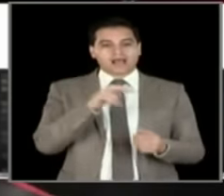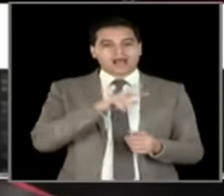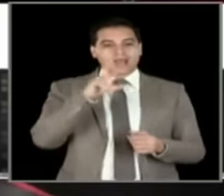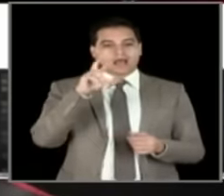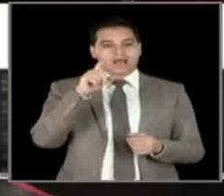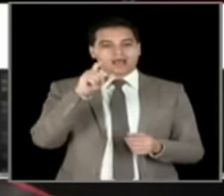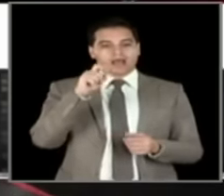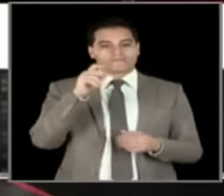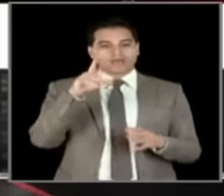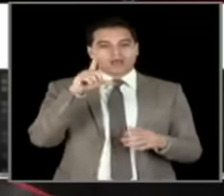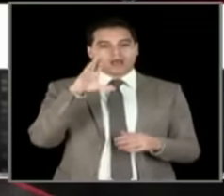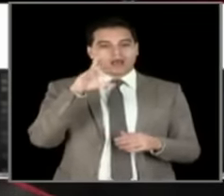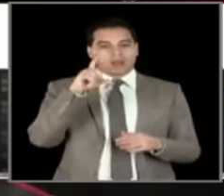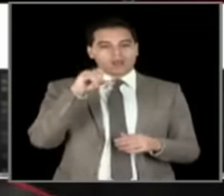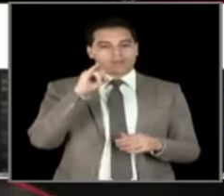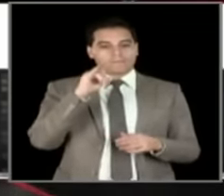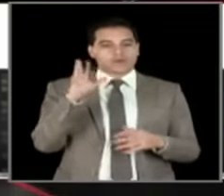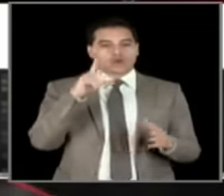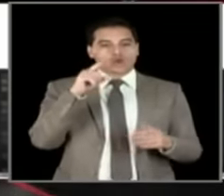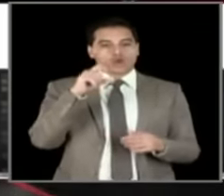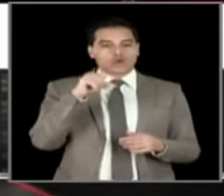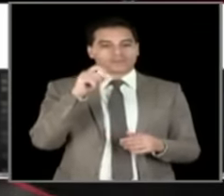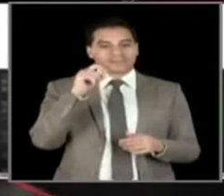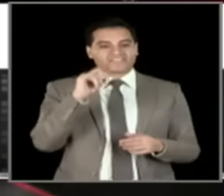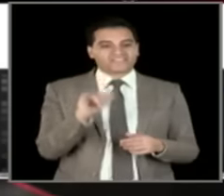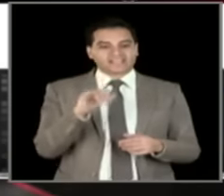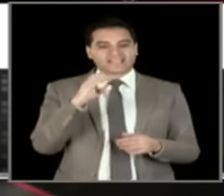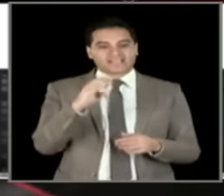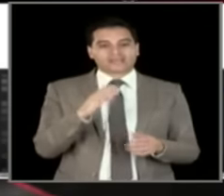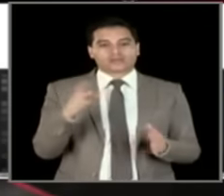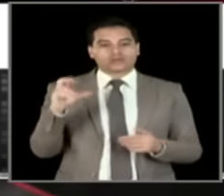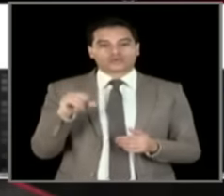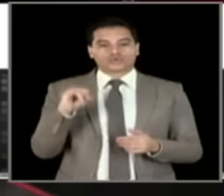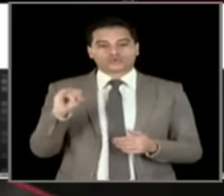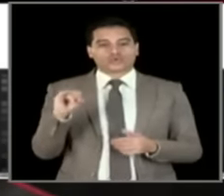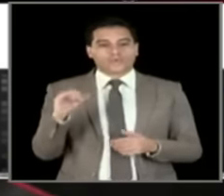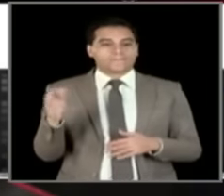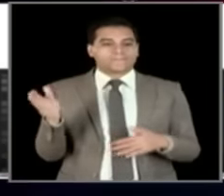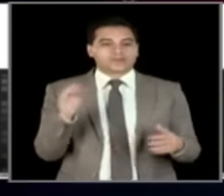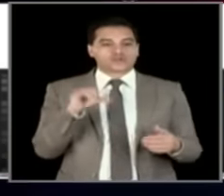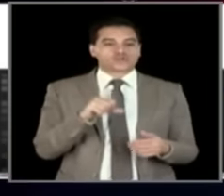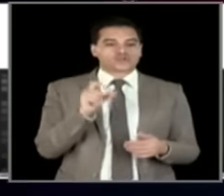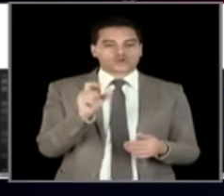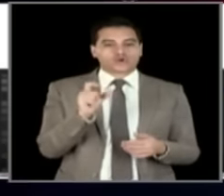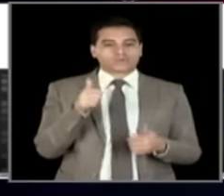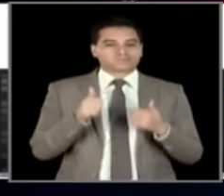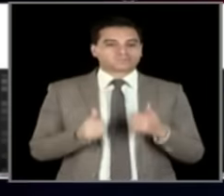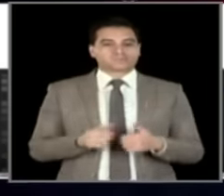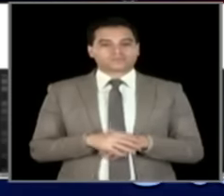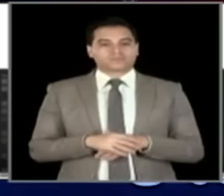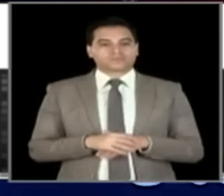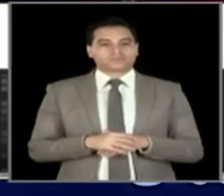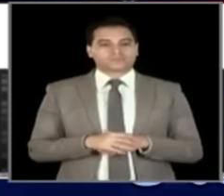هانس أولاف لاهلوم، لودفيك هولبرغ، توم إيجلاند، يون